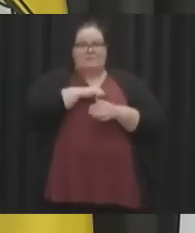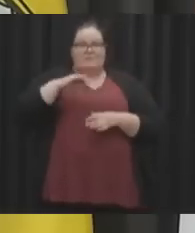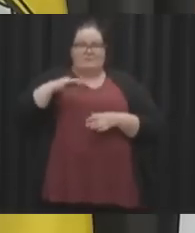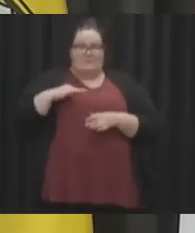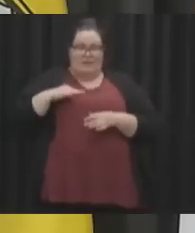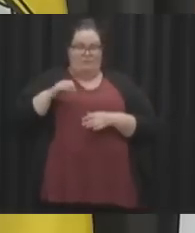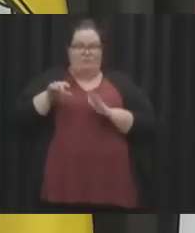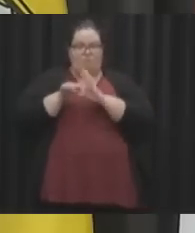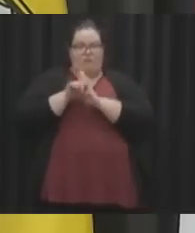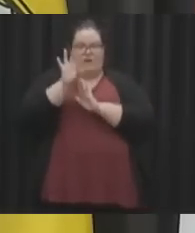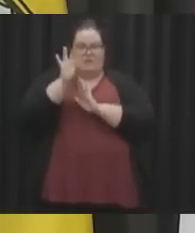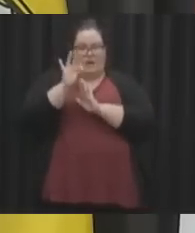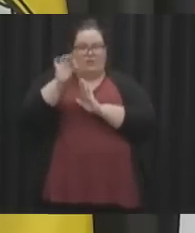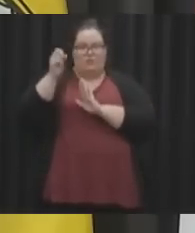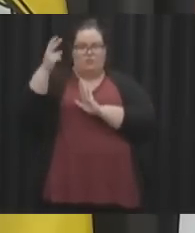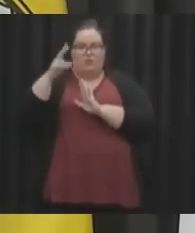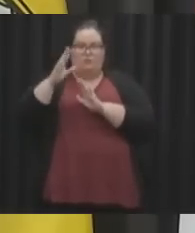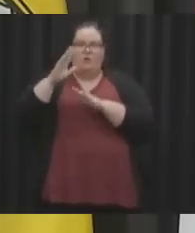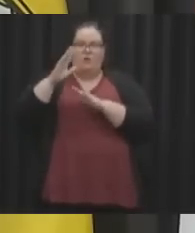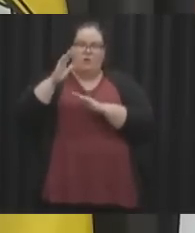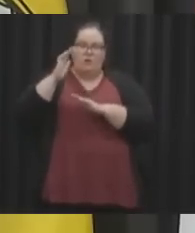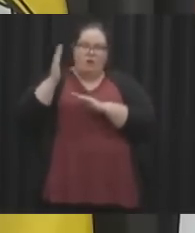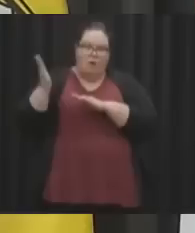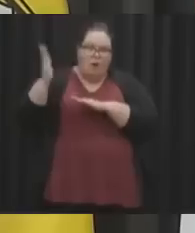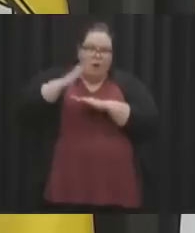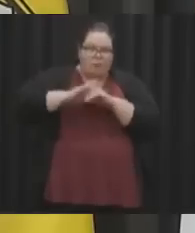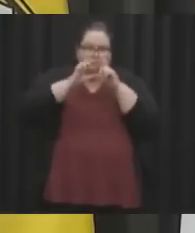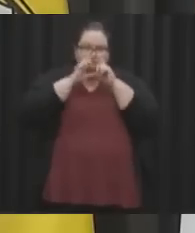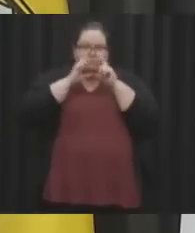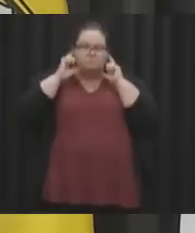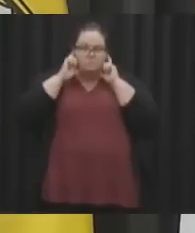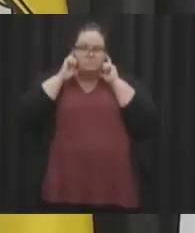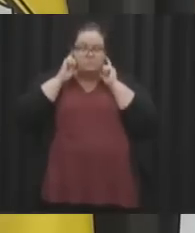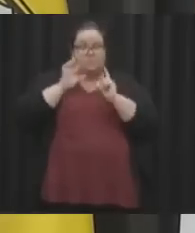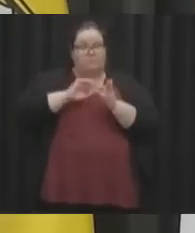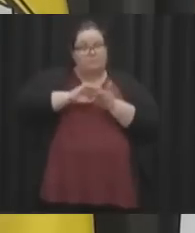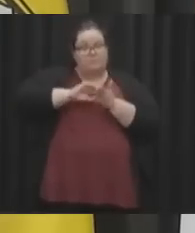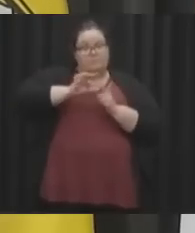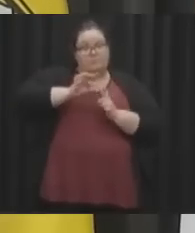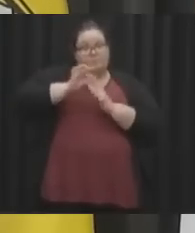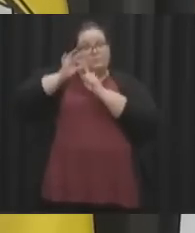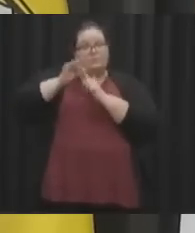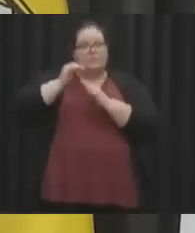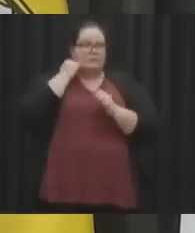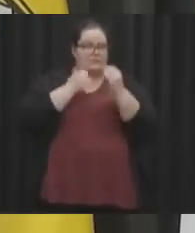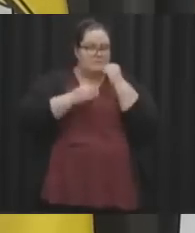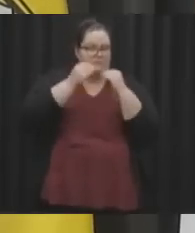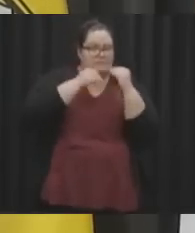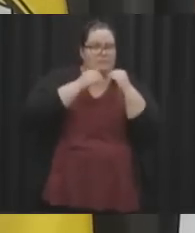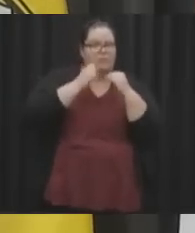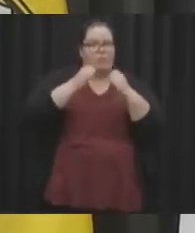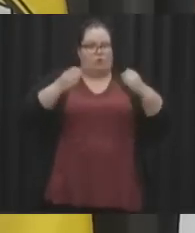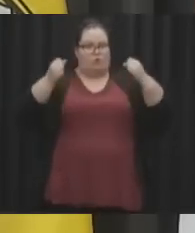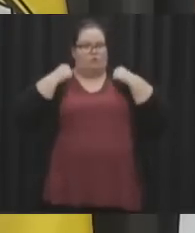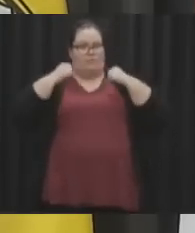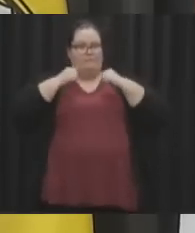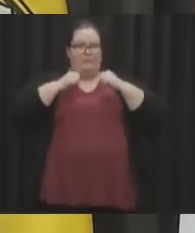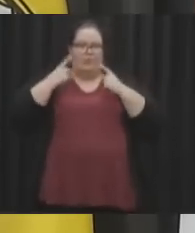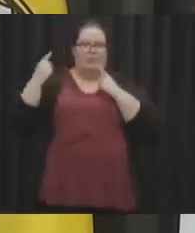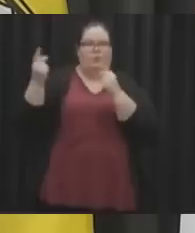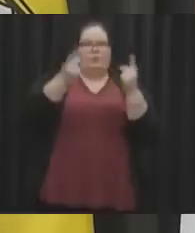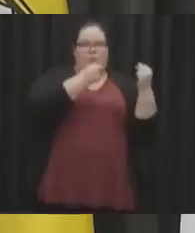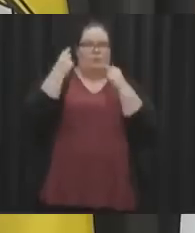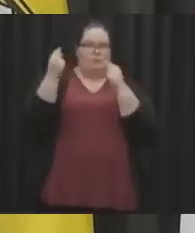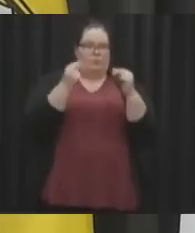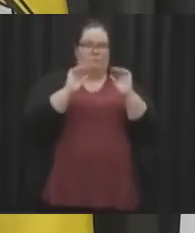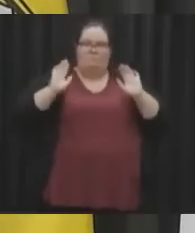de porter un masque dans tous les instants quand tu es sur un autobus scolaire, même si tu assois seul sur un banc ou avec un frère ou une